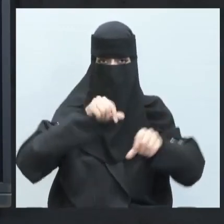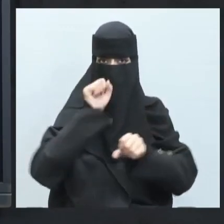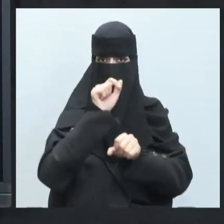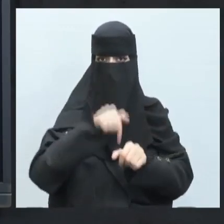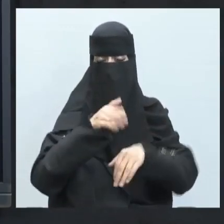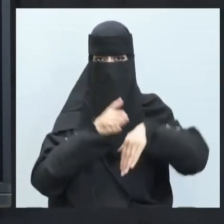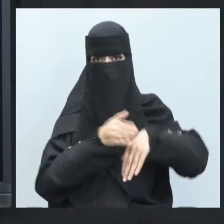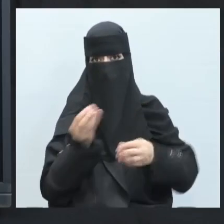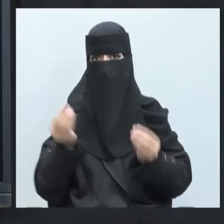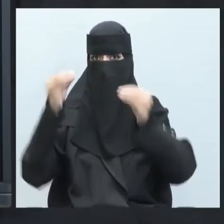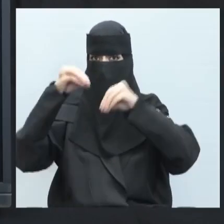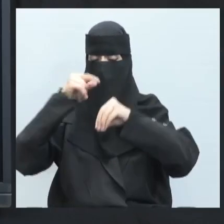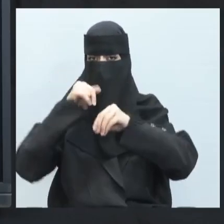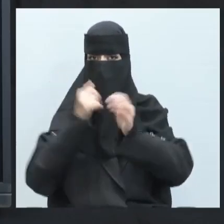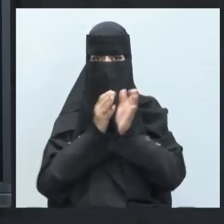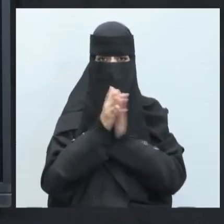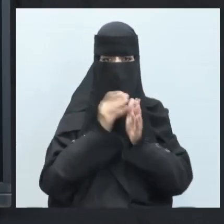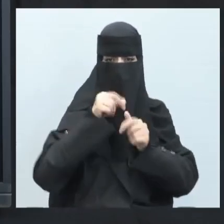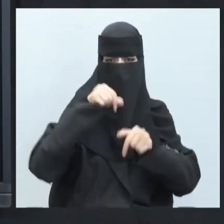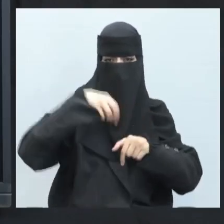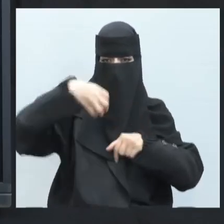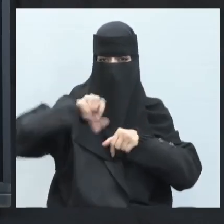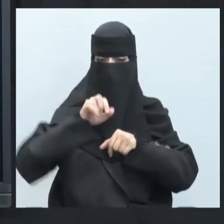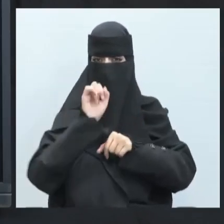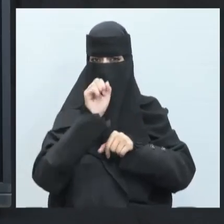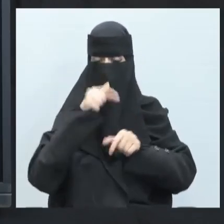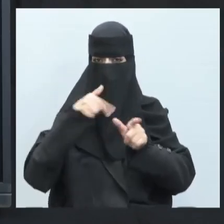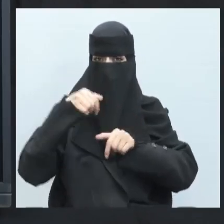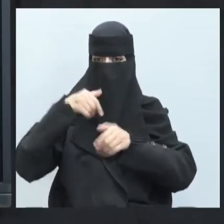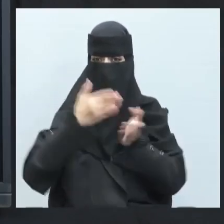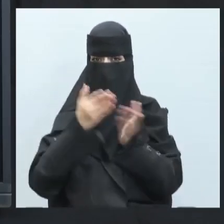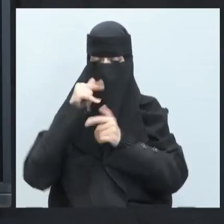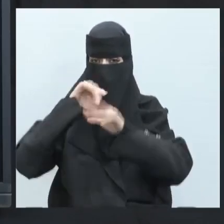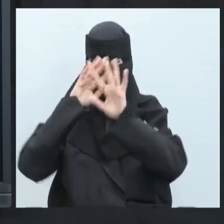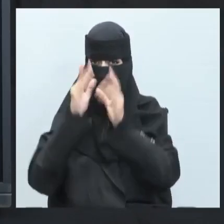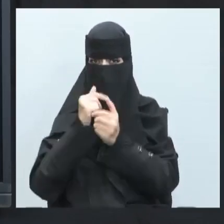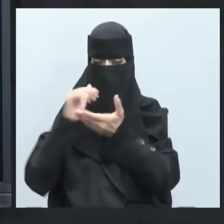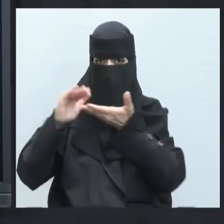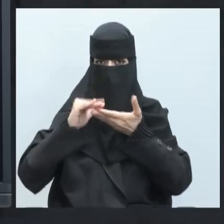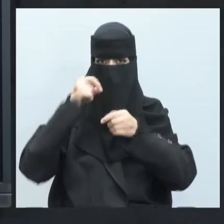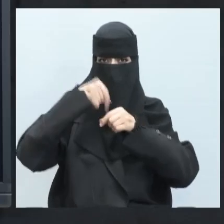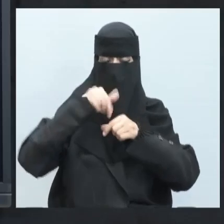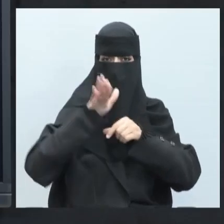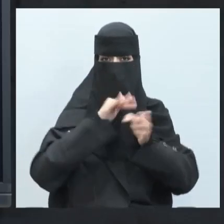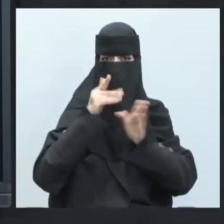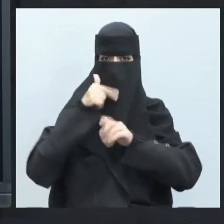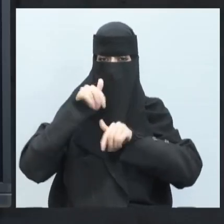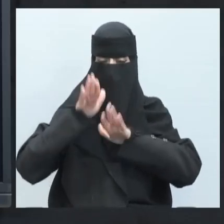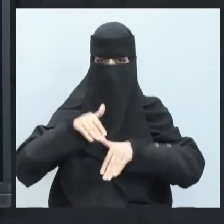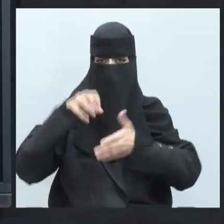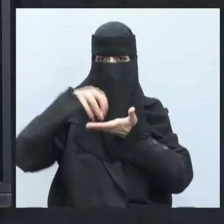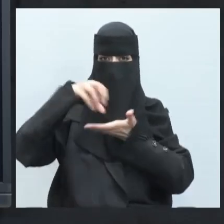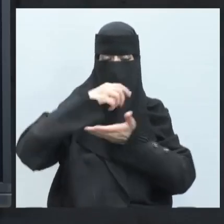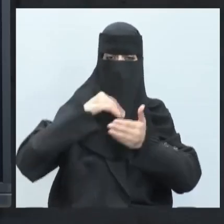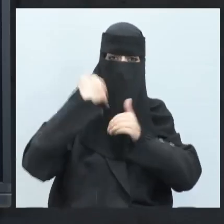ذكرنا خدمات اضافيه باهتمام بفئه معينه تقديم الخدمات النوعيه كل ذلك سيسهم بالتاكيد او ايجاد منصات